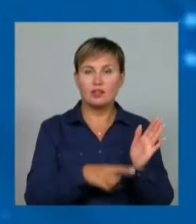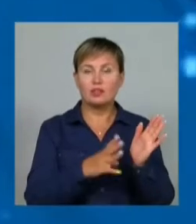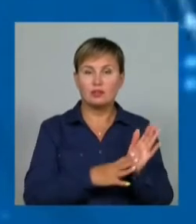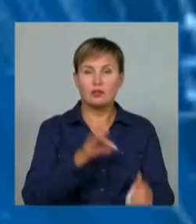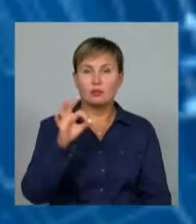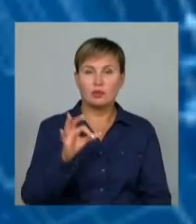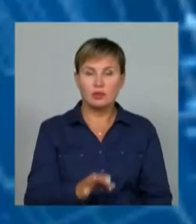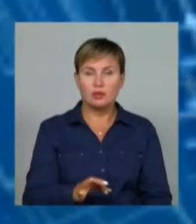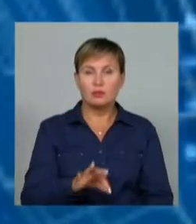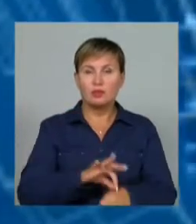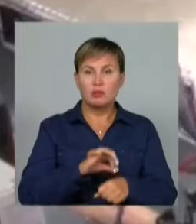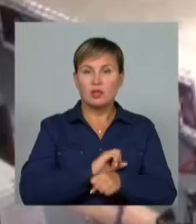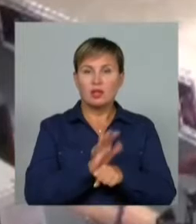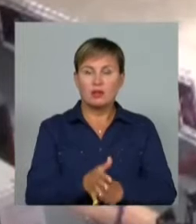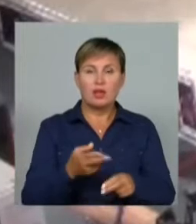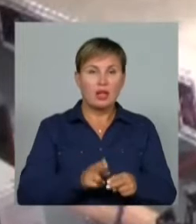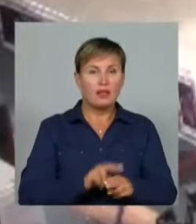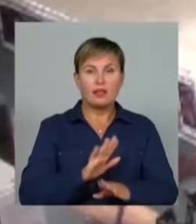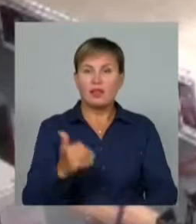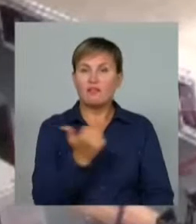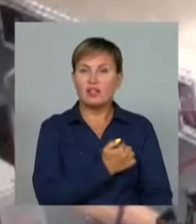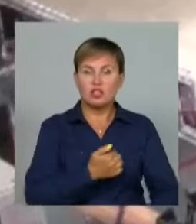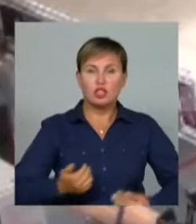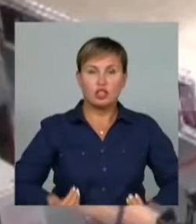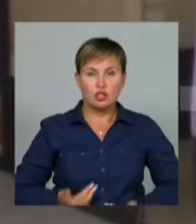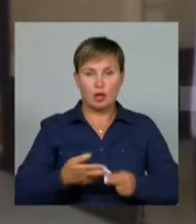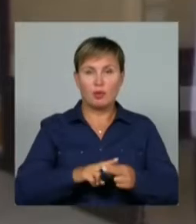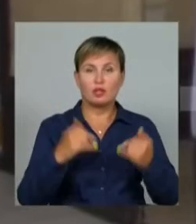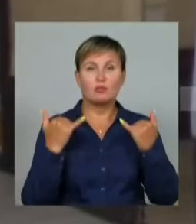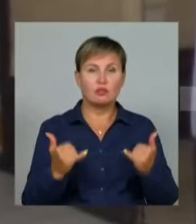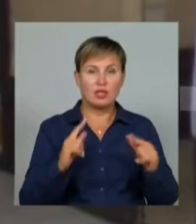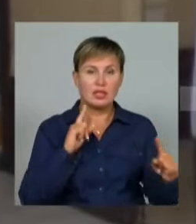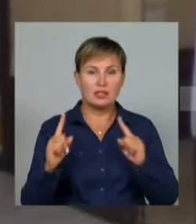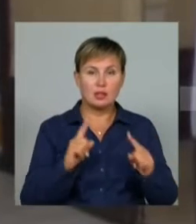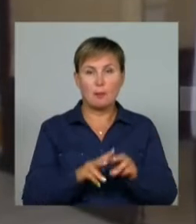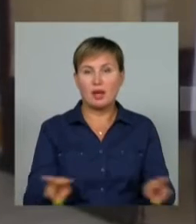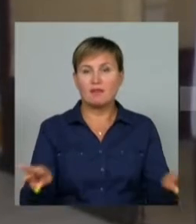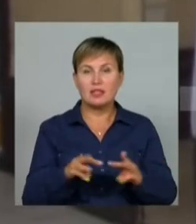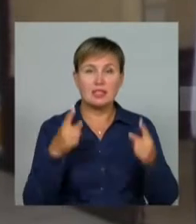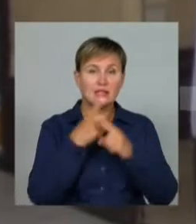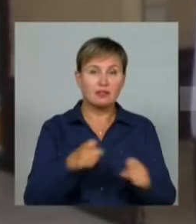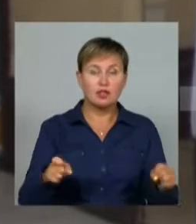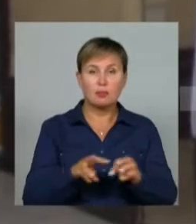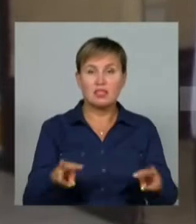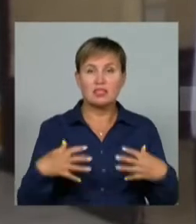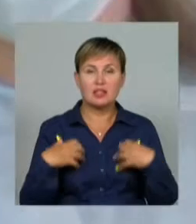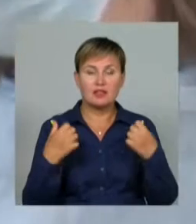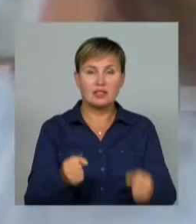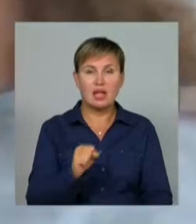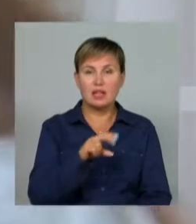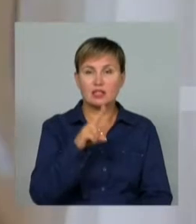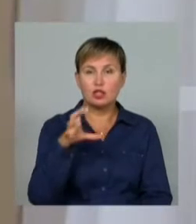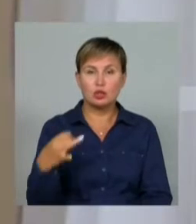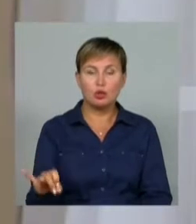99,9% заболевших коронавирусом – это невакцинированные жители. Об этом сегодня на заседании правительства заявил министр здравоохранения Алексей